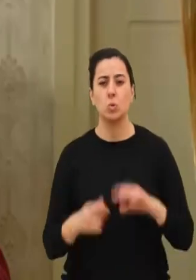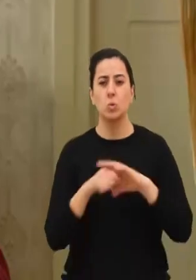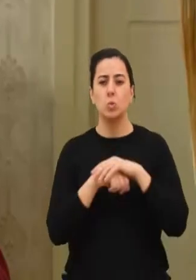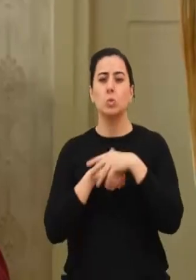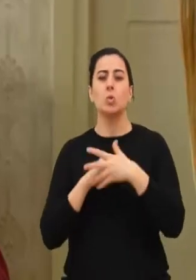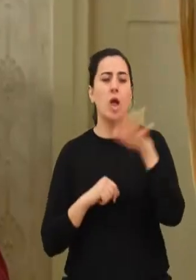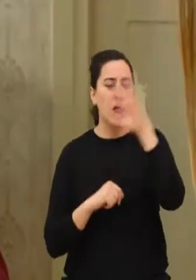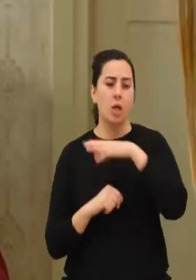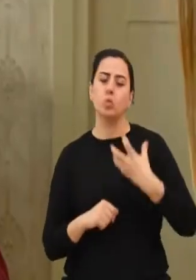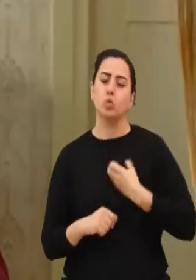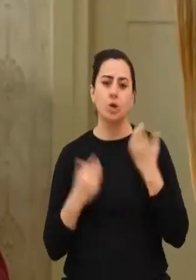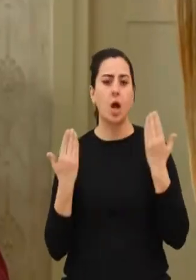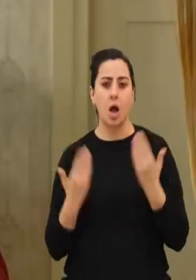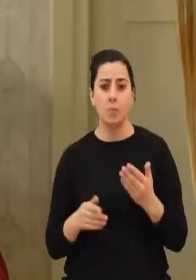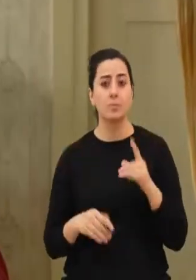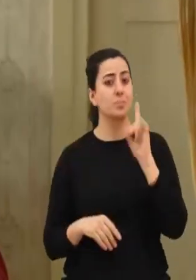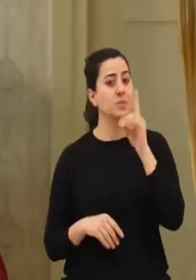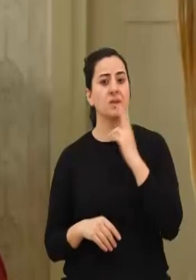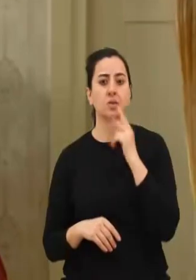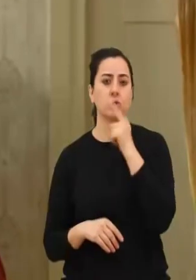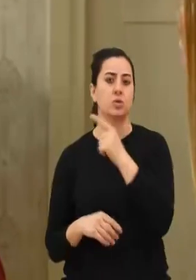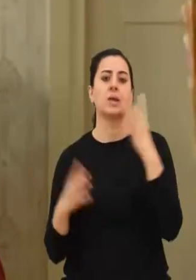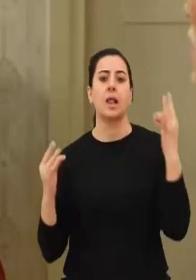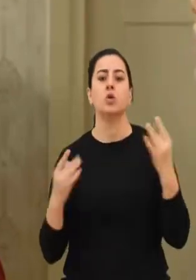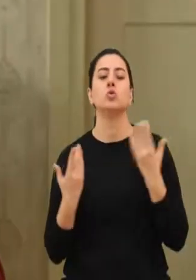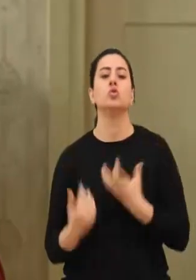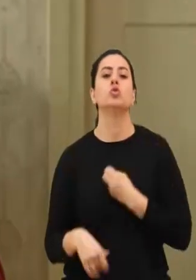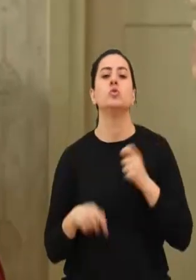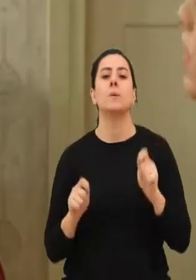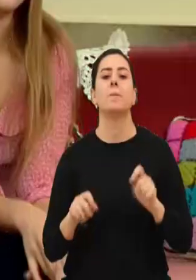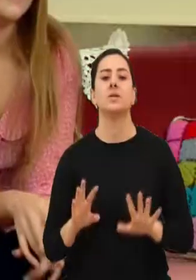Dünyada herkes üzülür. Herkes üzülür. Yalnız benim gelin üzülmez.